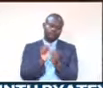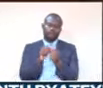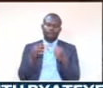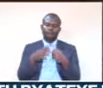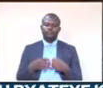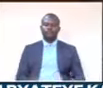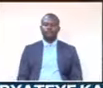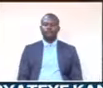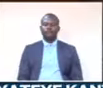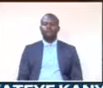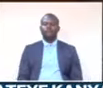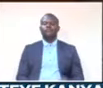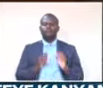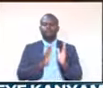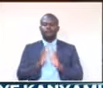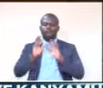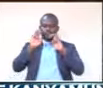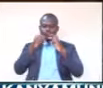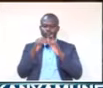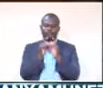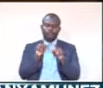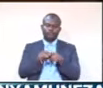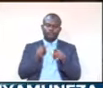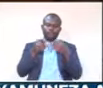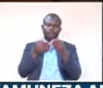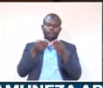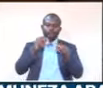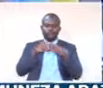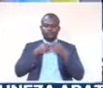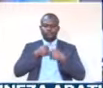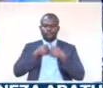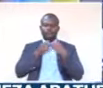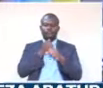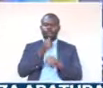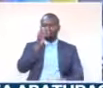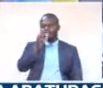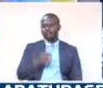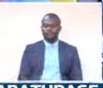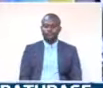COVID-19. Biteganyijwe ko inama nk'iyi izabera mu Rwanda umwaka utaha.